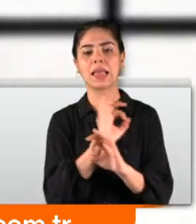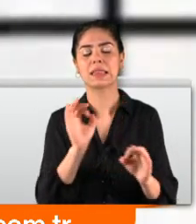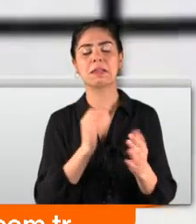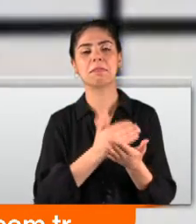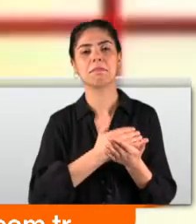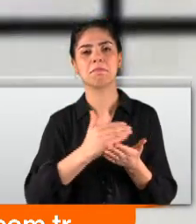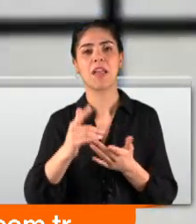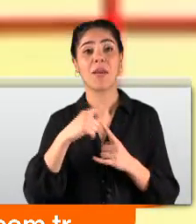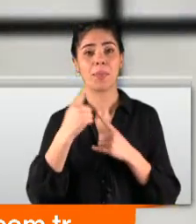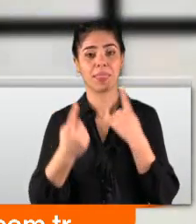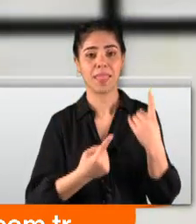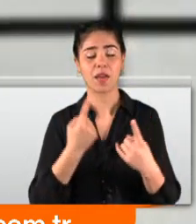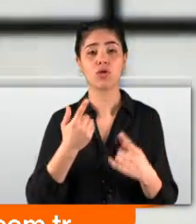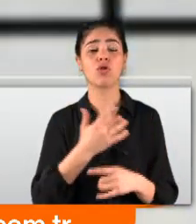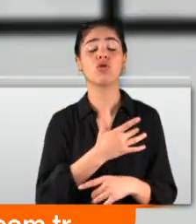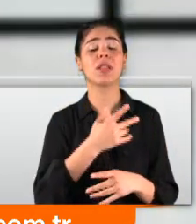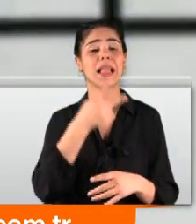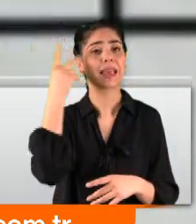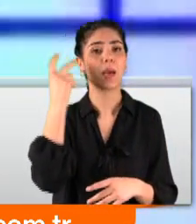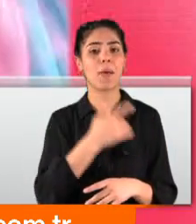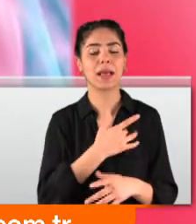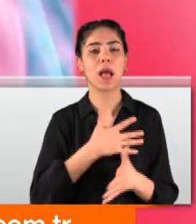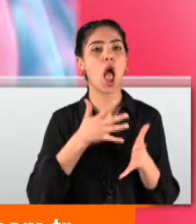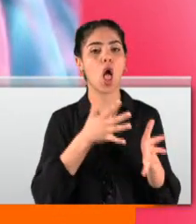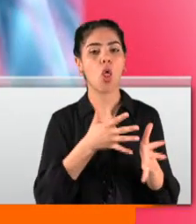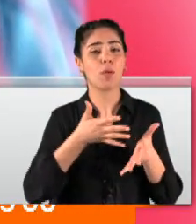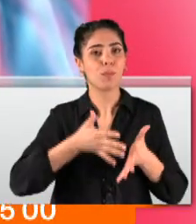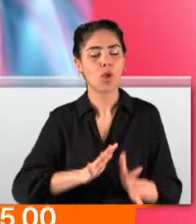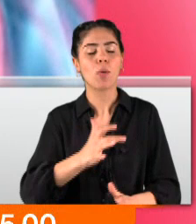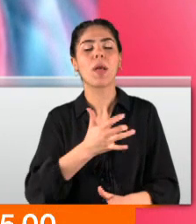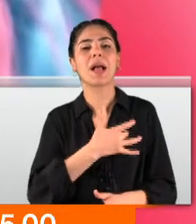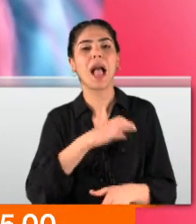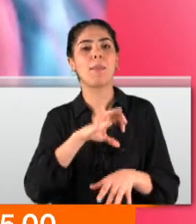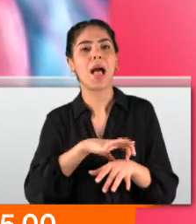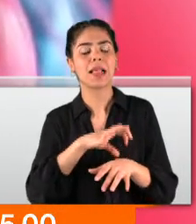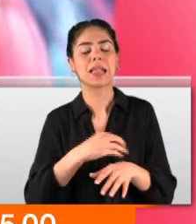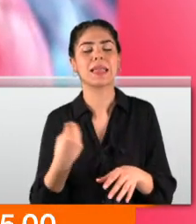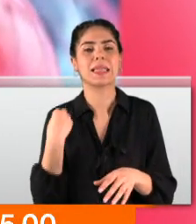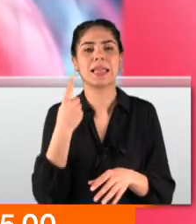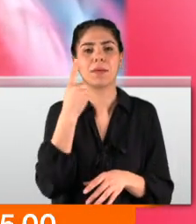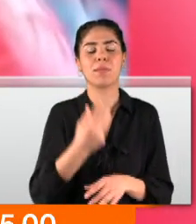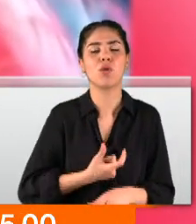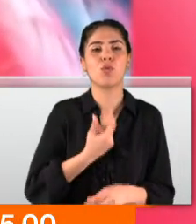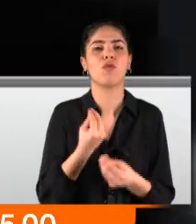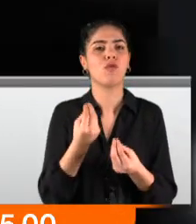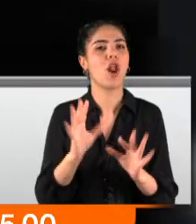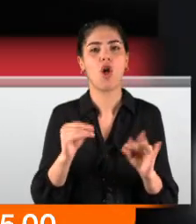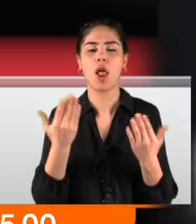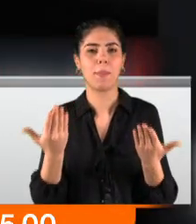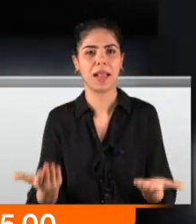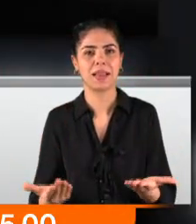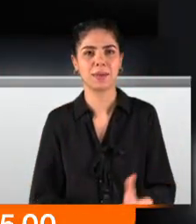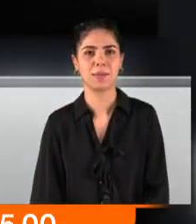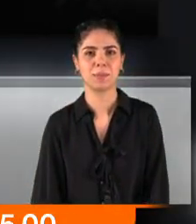teknoloji ilerde yapay kalp üretmenin önünü açıp doğuştan Kalp hastalıklarına yepyeni bir hayat sağlayabilir